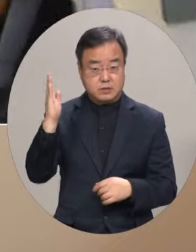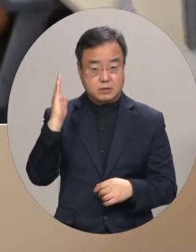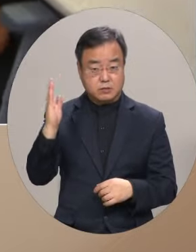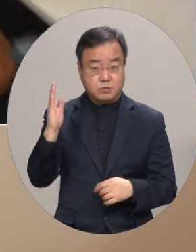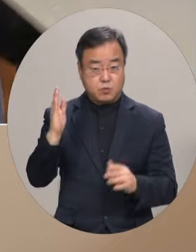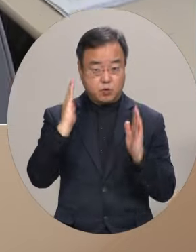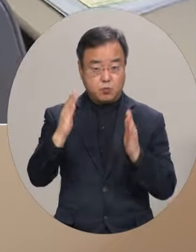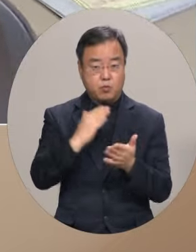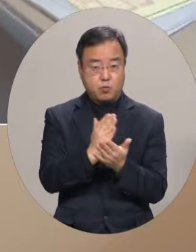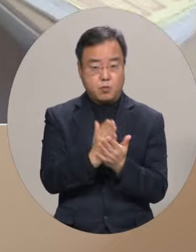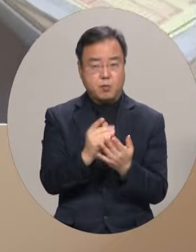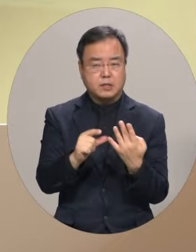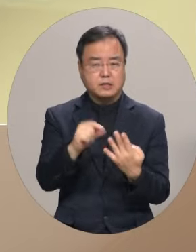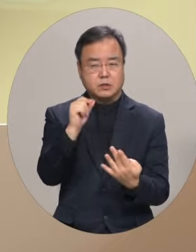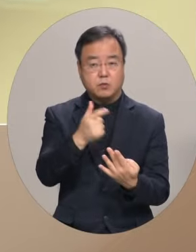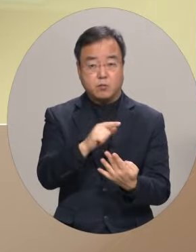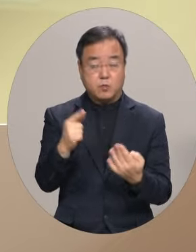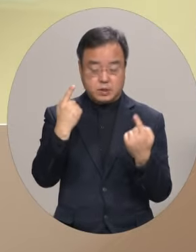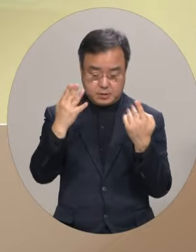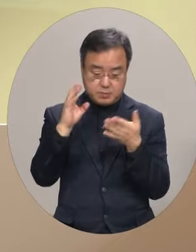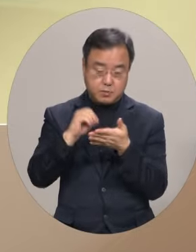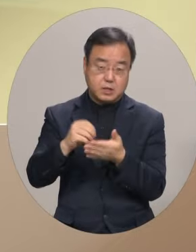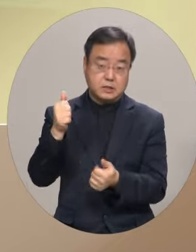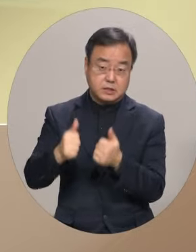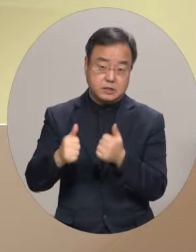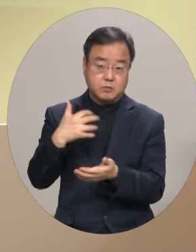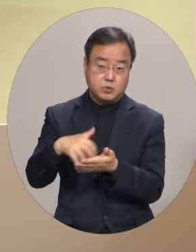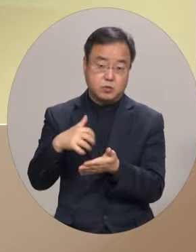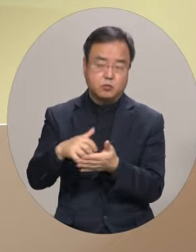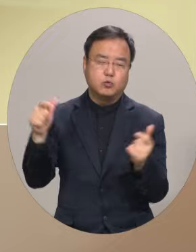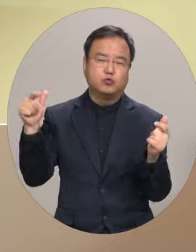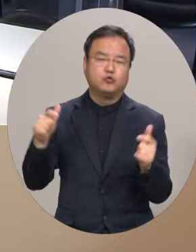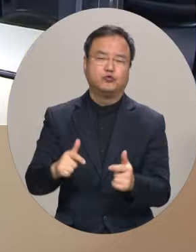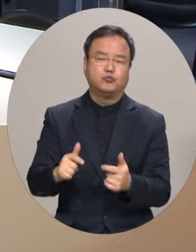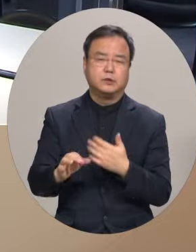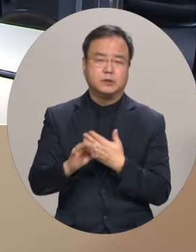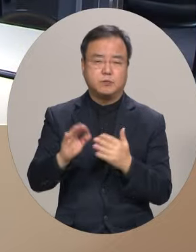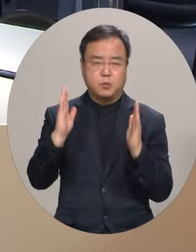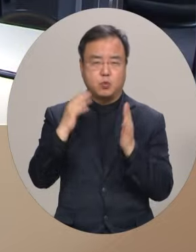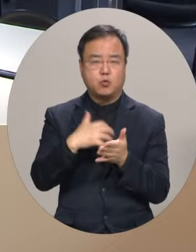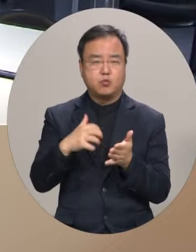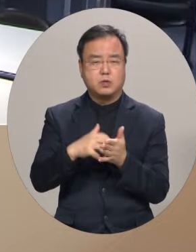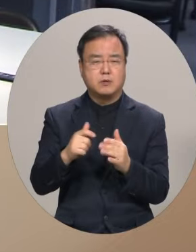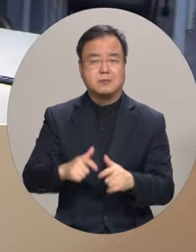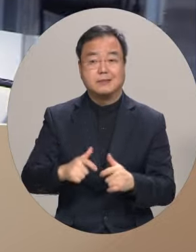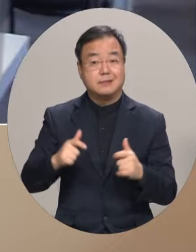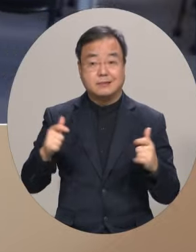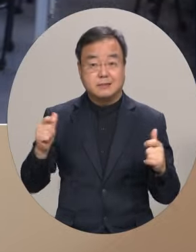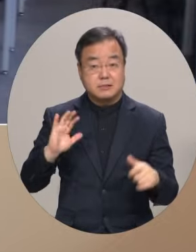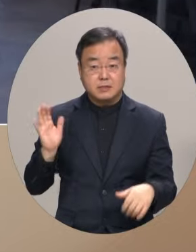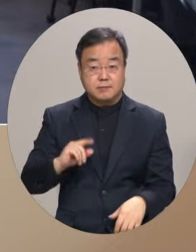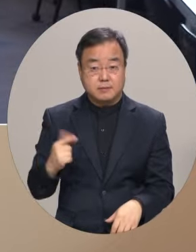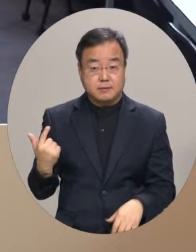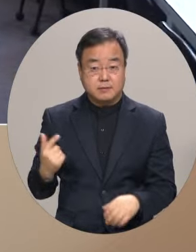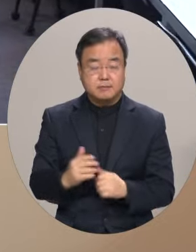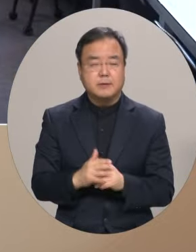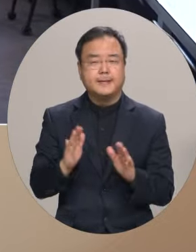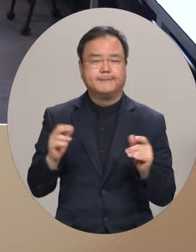과목을 선택하는 과목들을 수능을 보는 과목들을 줄이는 학생들은 공부량을 늘리지 않아요 그래서이